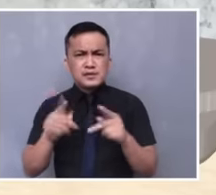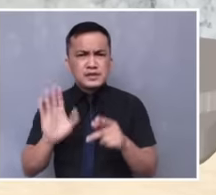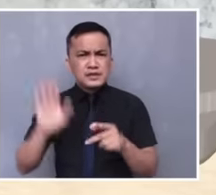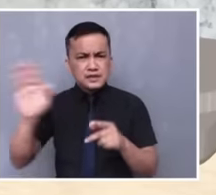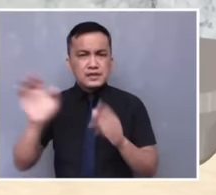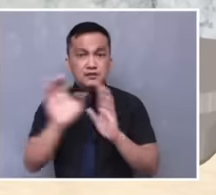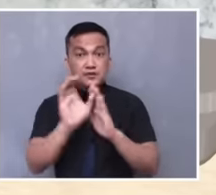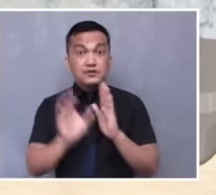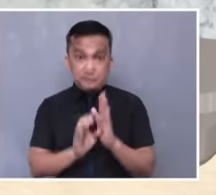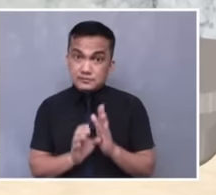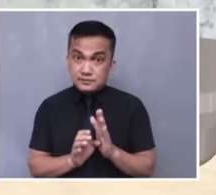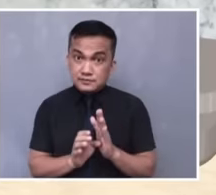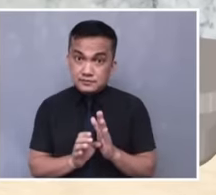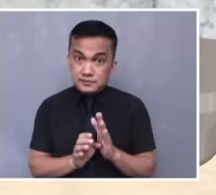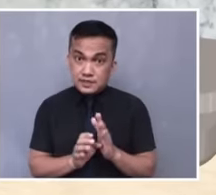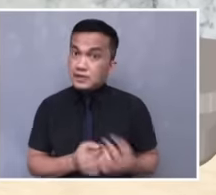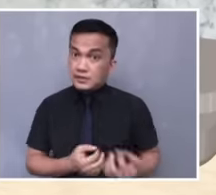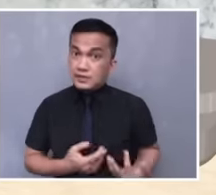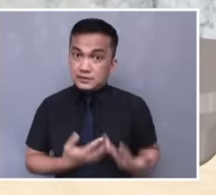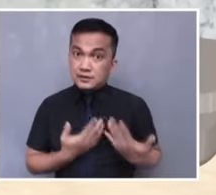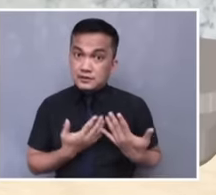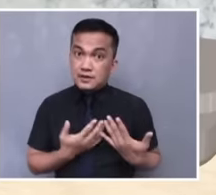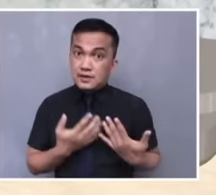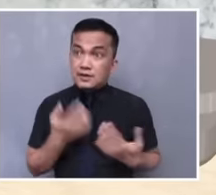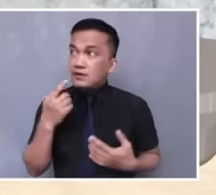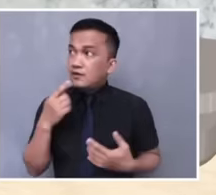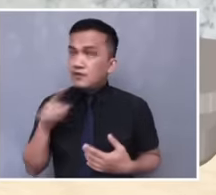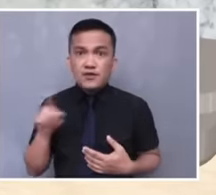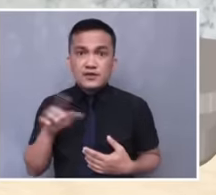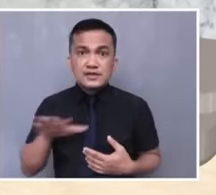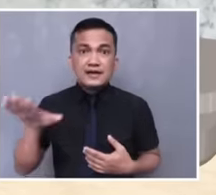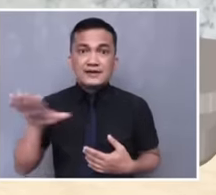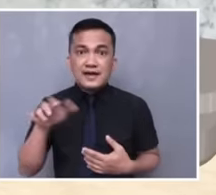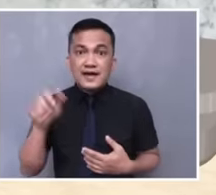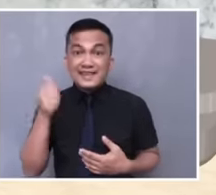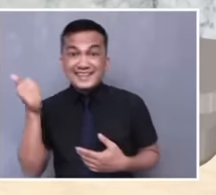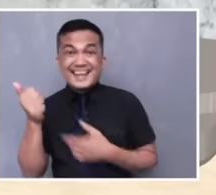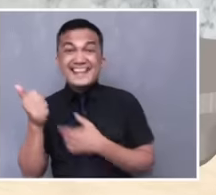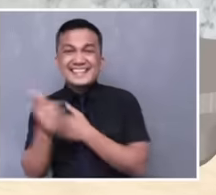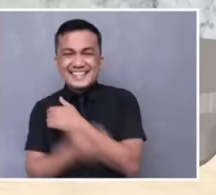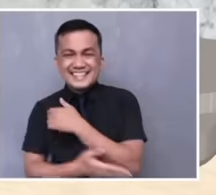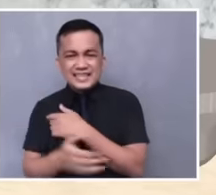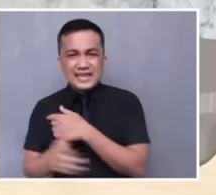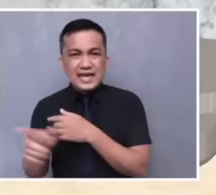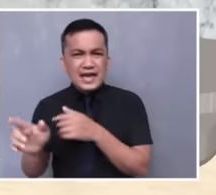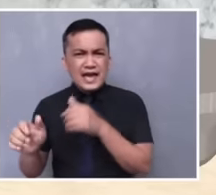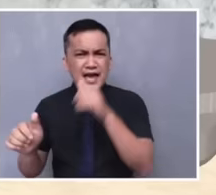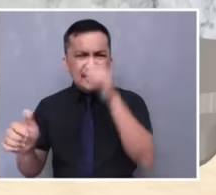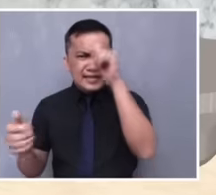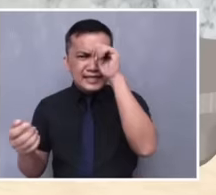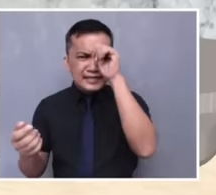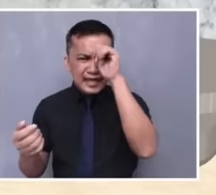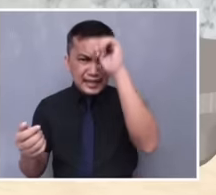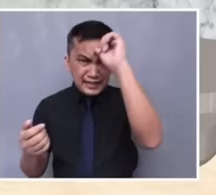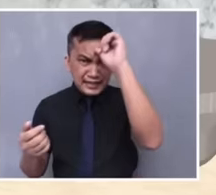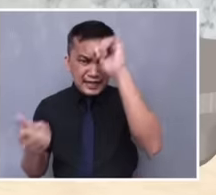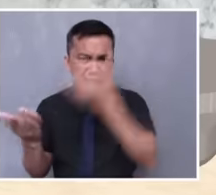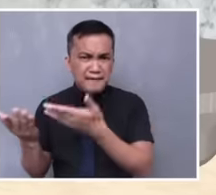konstitusyon. Inspirasyon din ito para sa ibang bansa, lalo na't ang India ang